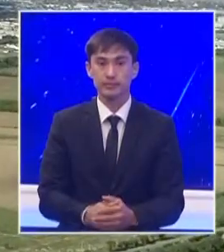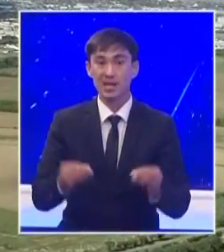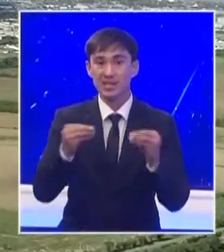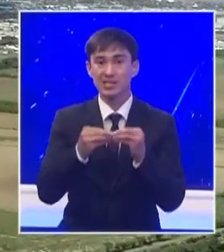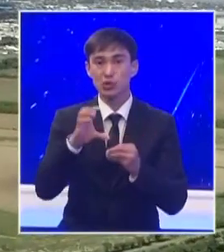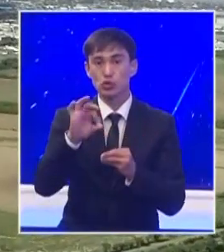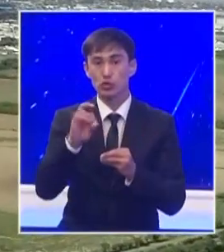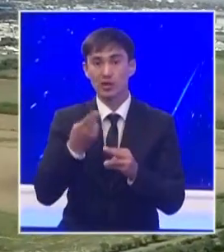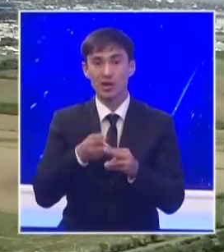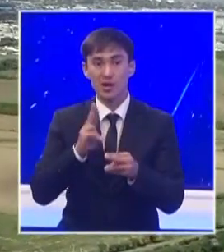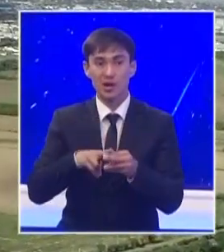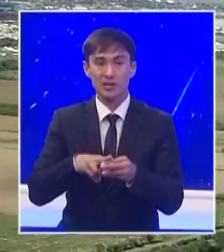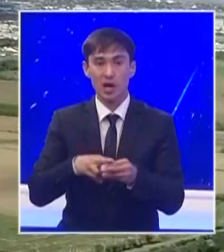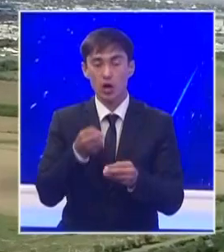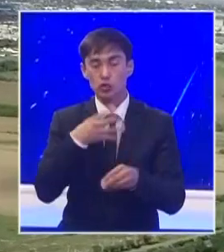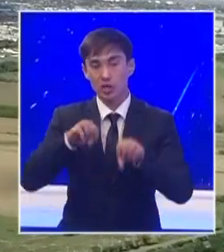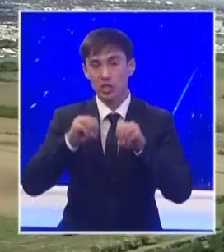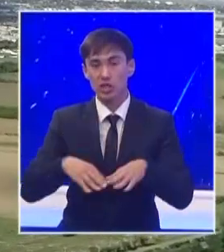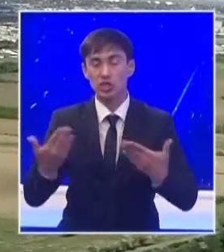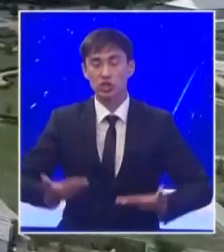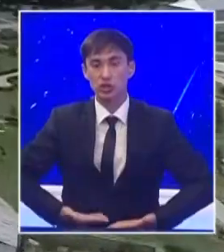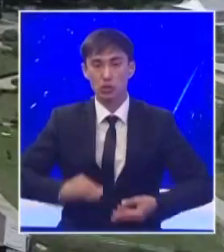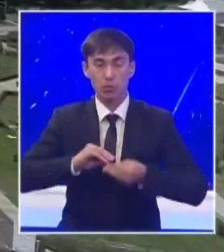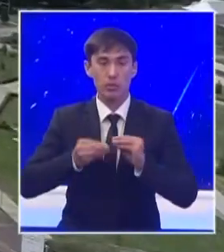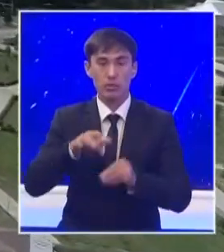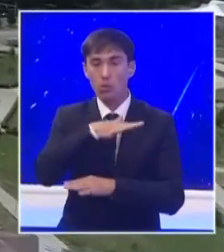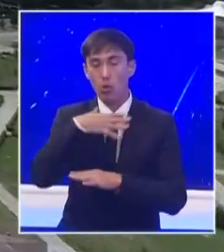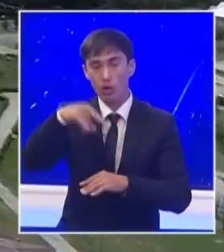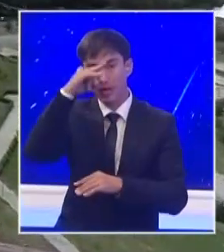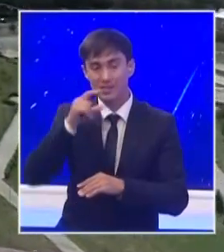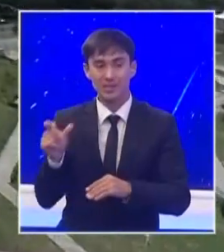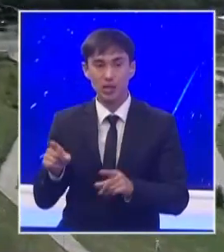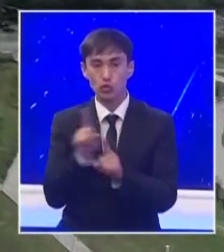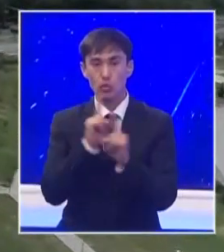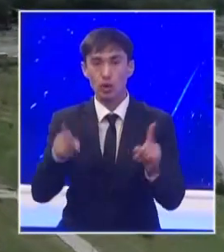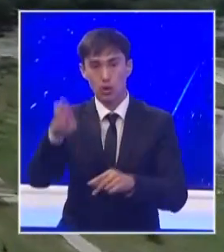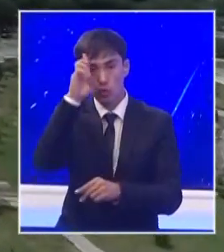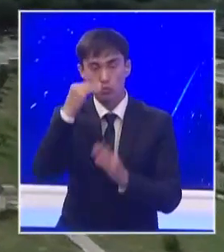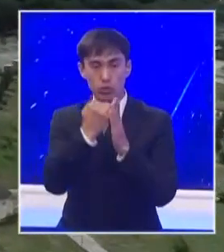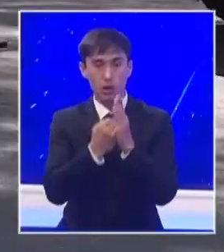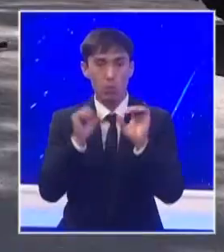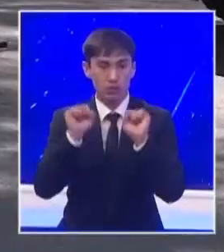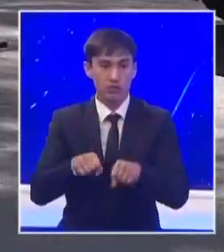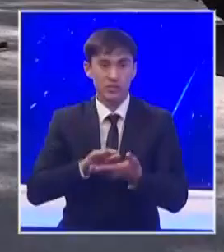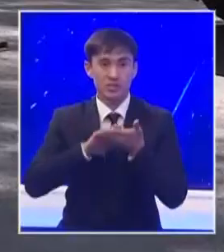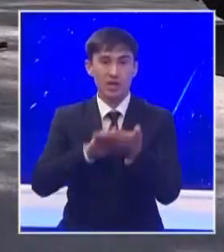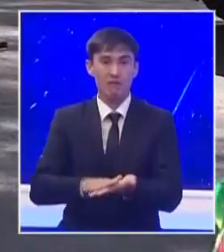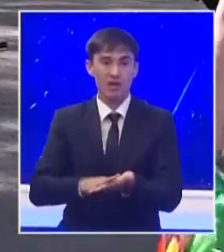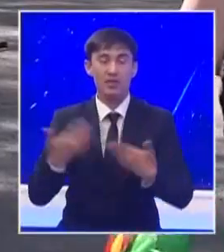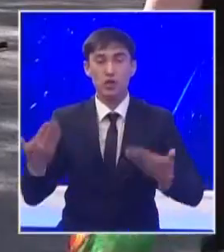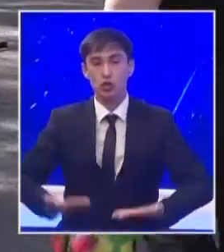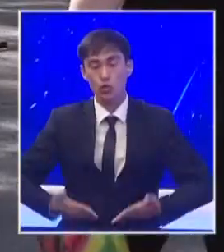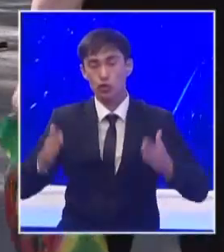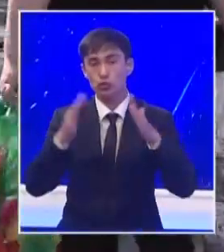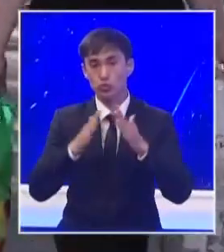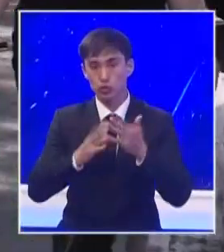10 соток – это альтернативное решение жилищных проблем для многих казахстанцев. Особенность государственной программы позволяет подать заявку и на жилье, и